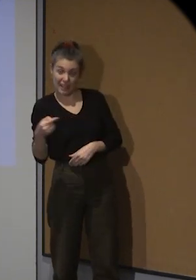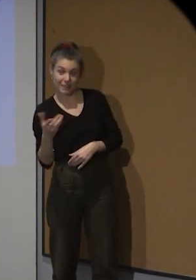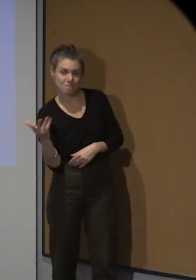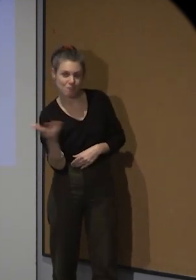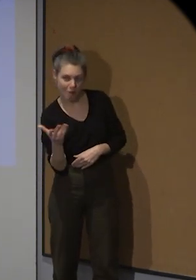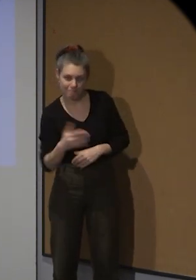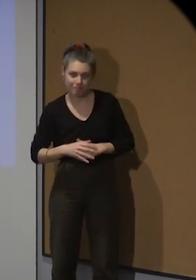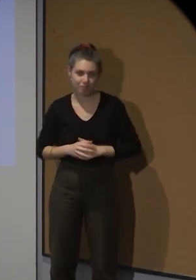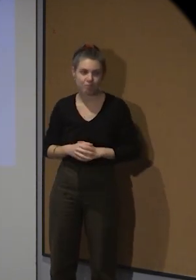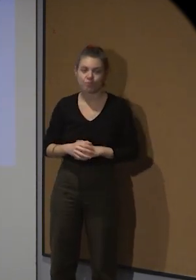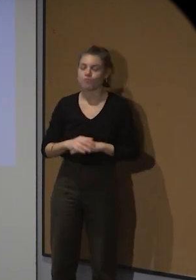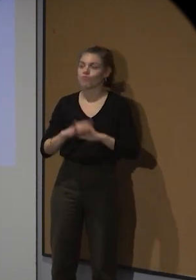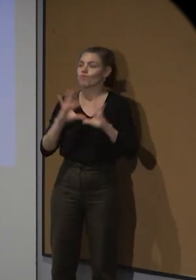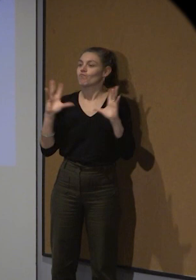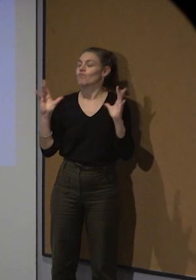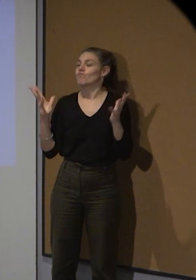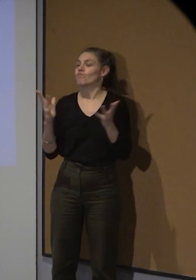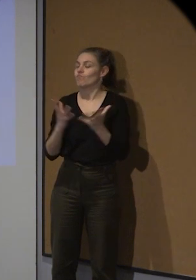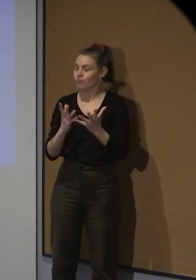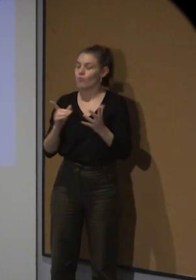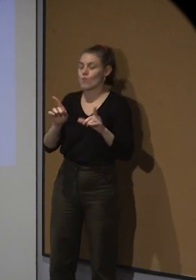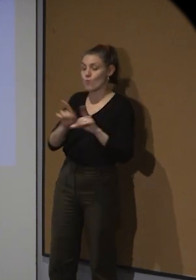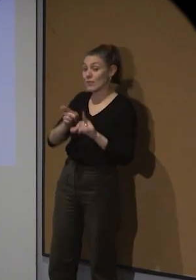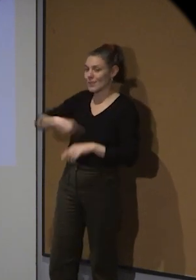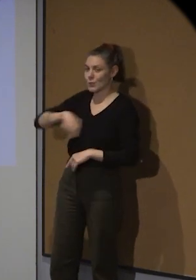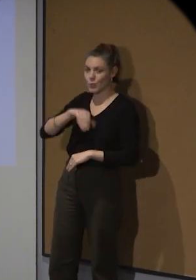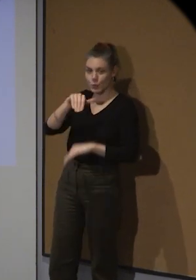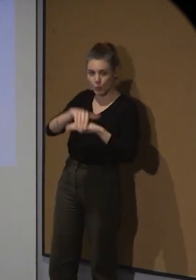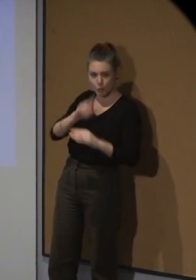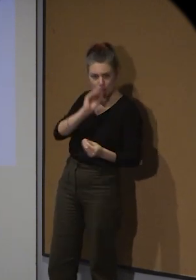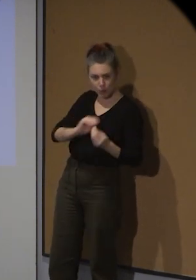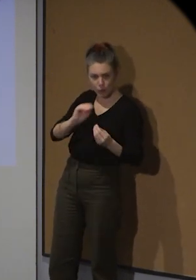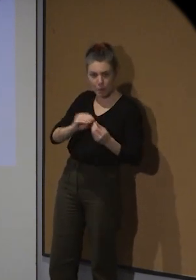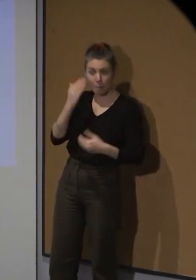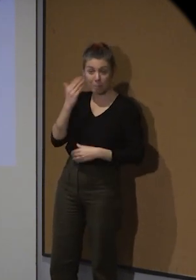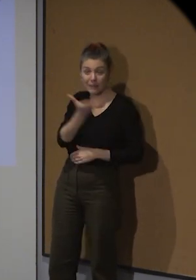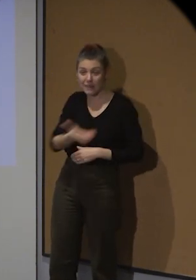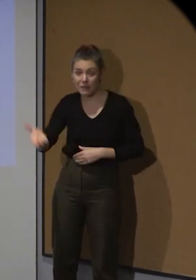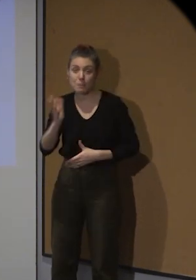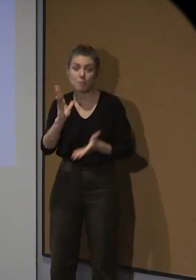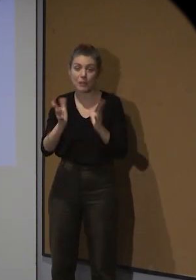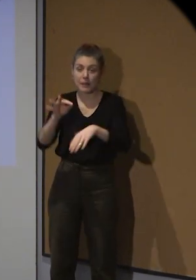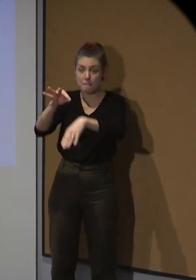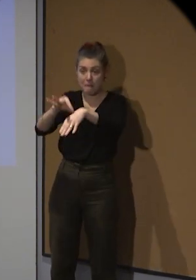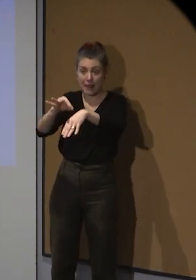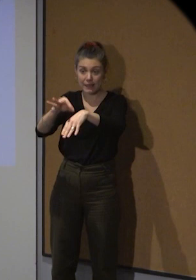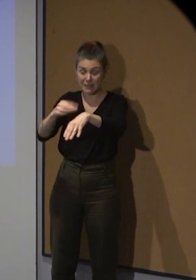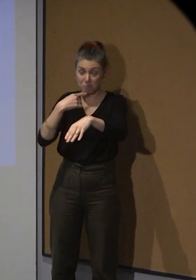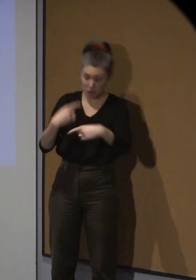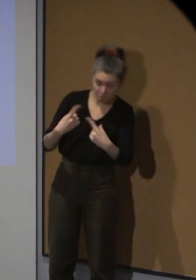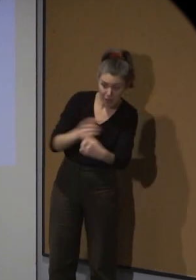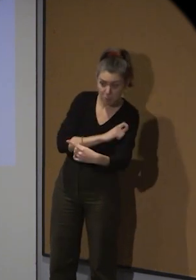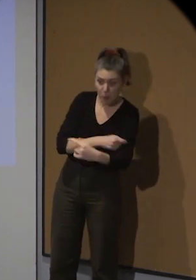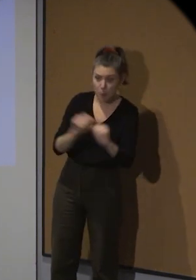Et puis, on va se demander quel sport pratiquer quand on est atteint d'une maladie chronique. On va en aborder